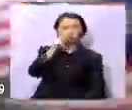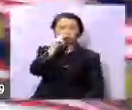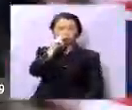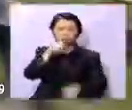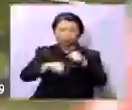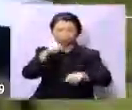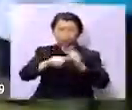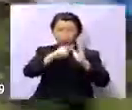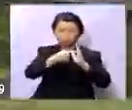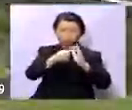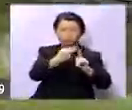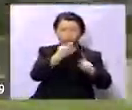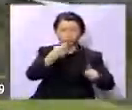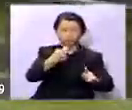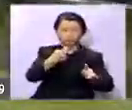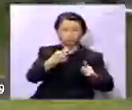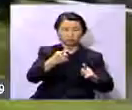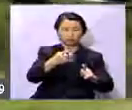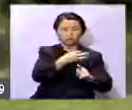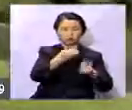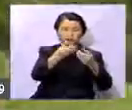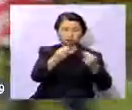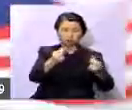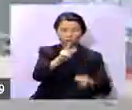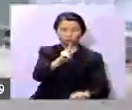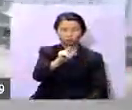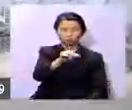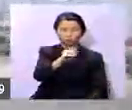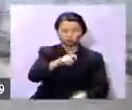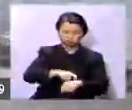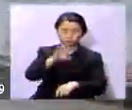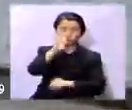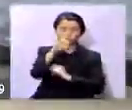Perlumbaan akan bermula dari Majlis Daerah dan Tanah Kulin pukul 9 pagi.